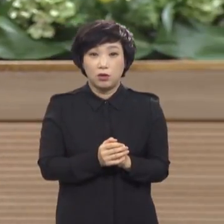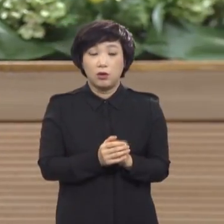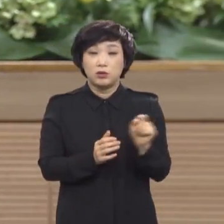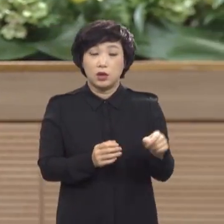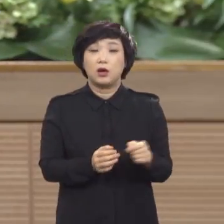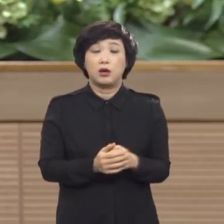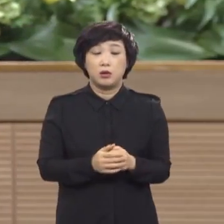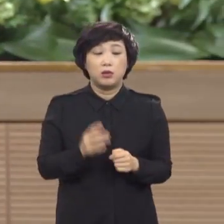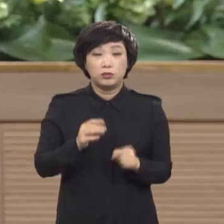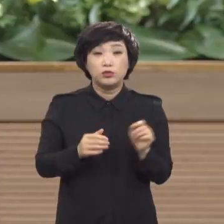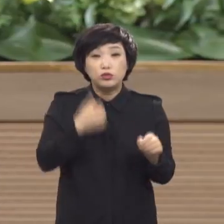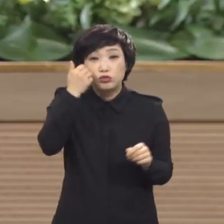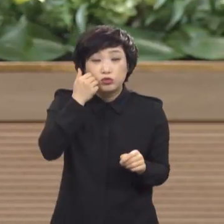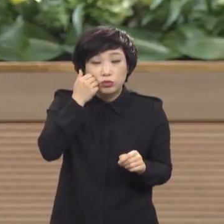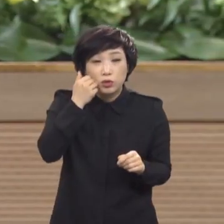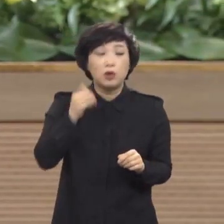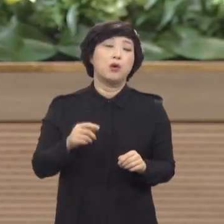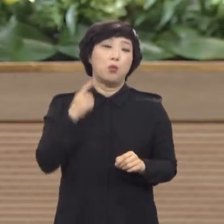목사,